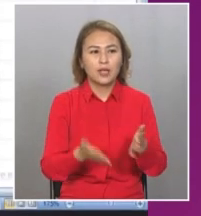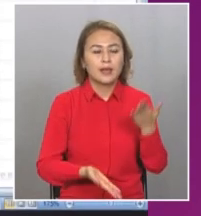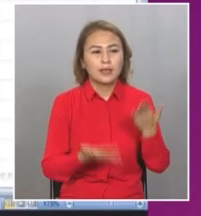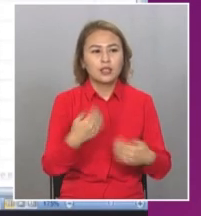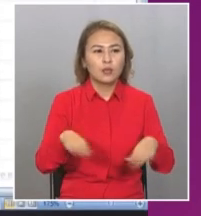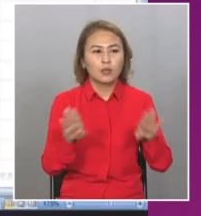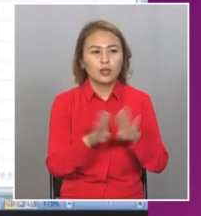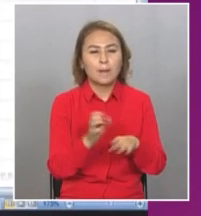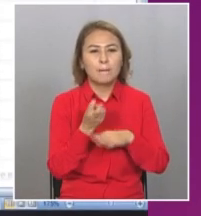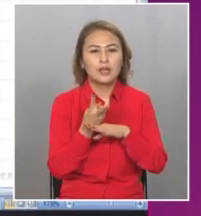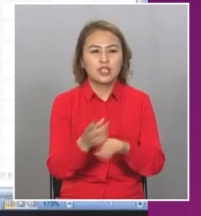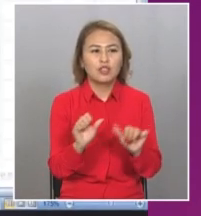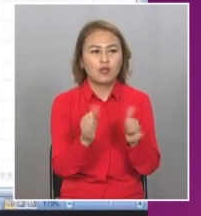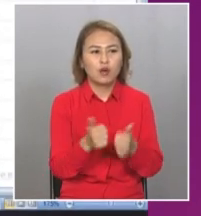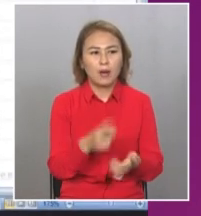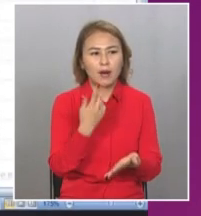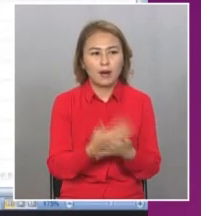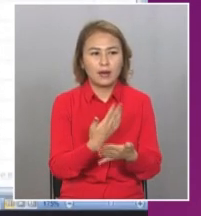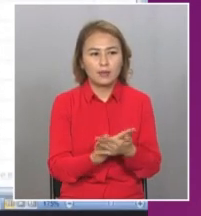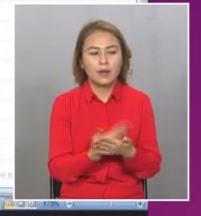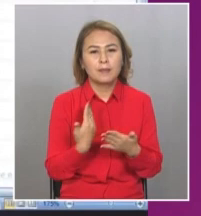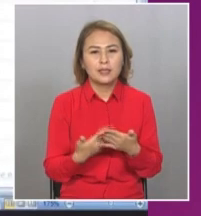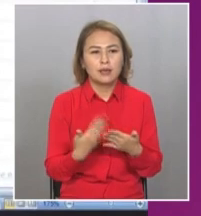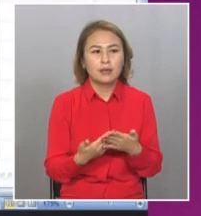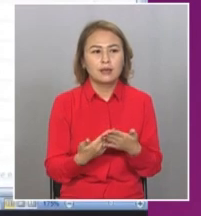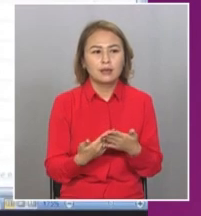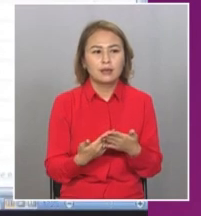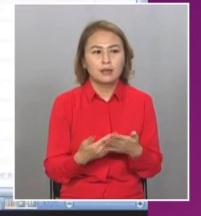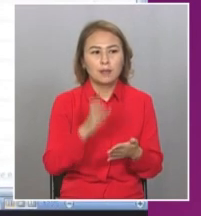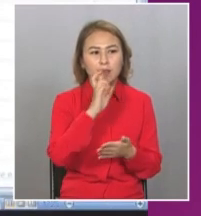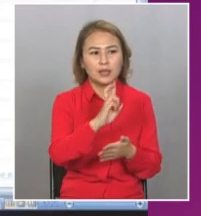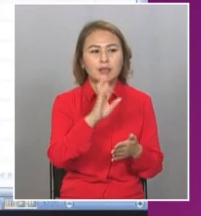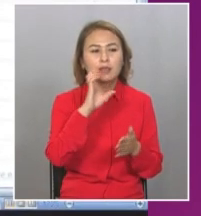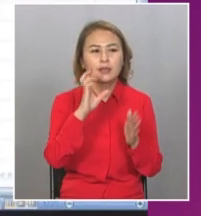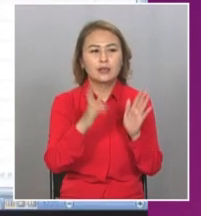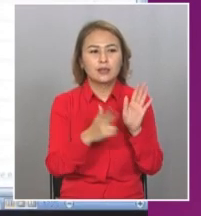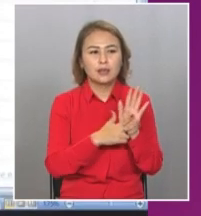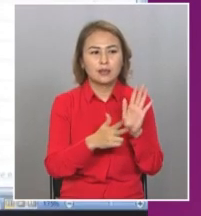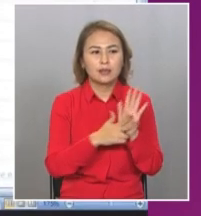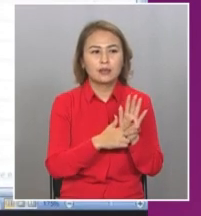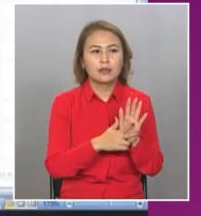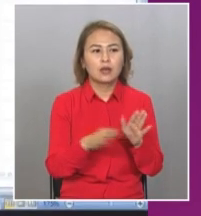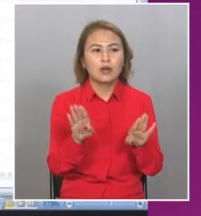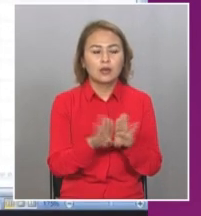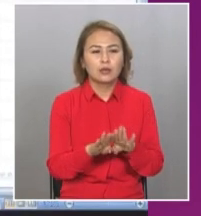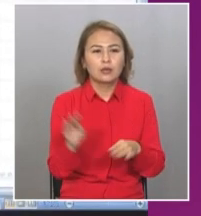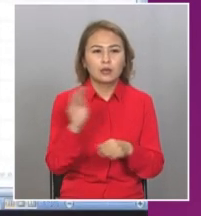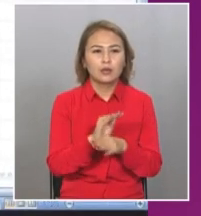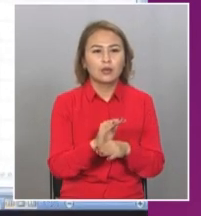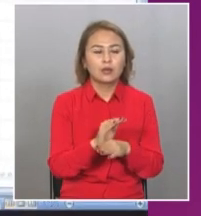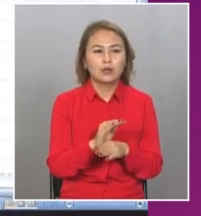мұнда бірнеше формуланы қарайық. Мысалы, B8 яшығындағы формула